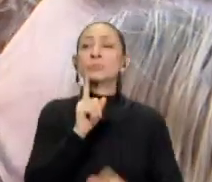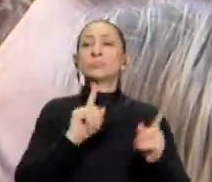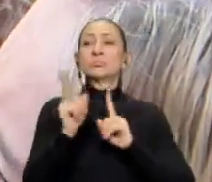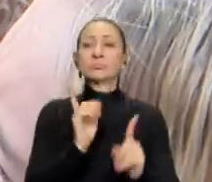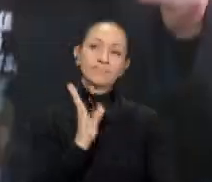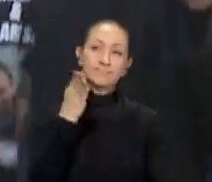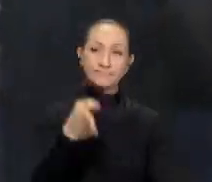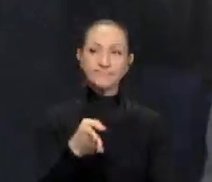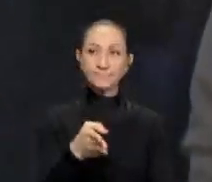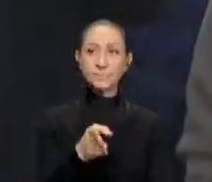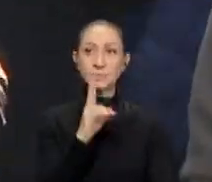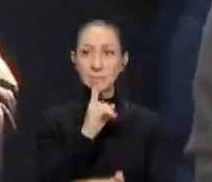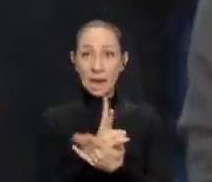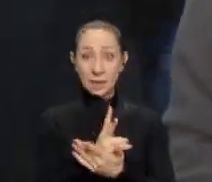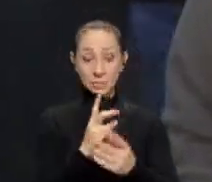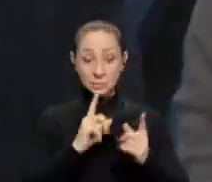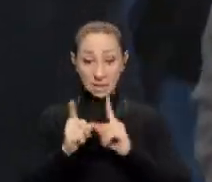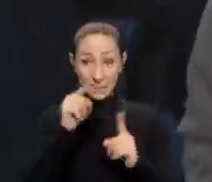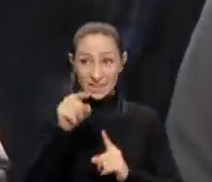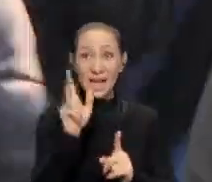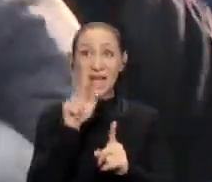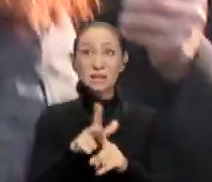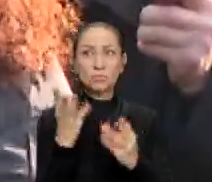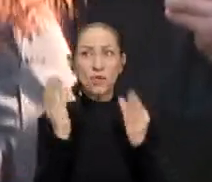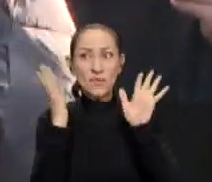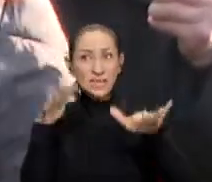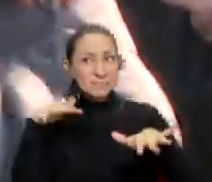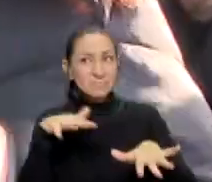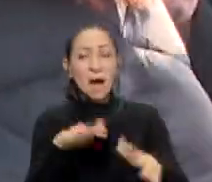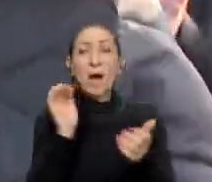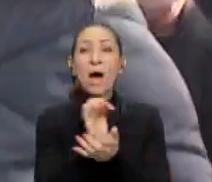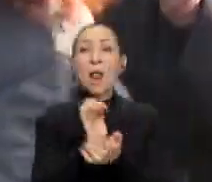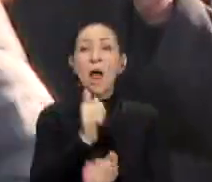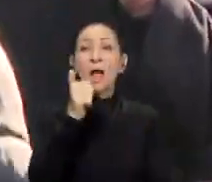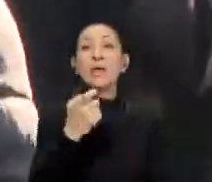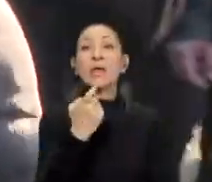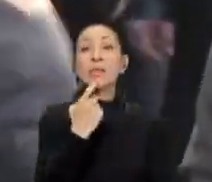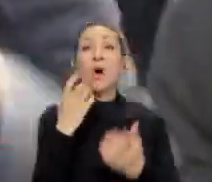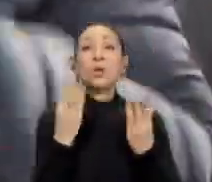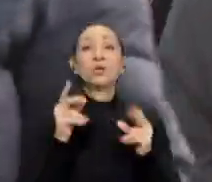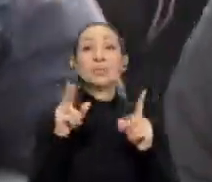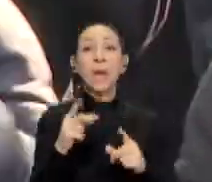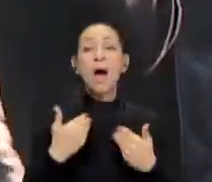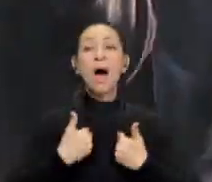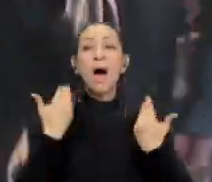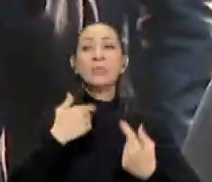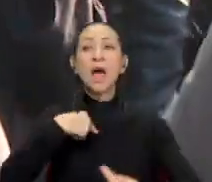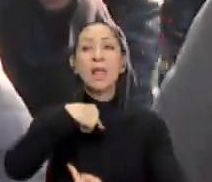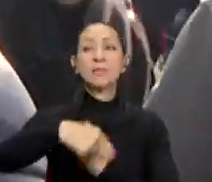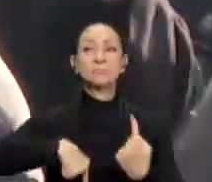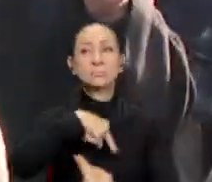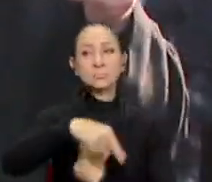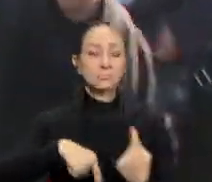duruşma salonundaydı. Karar duruşmasına katılım büyük. Aileler 6 yıldır olduğu gibi adalet